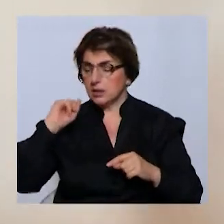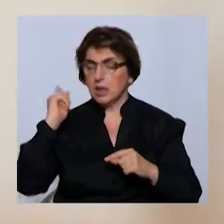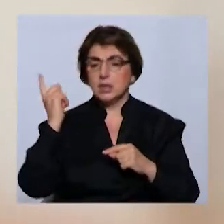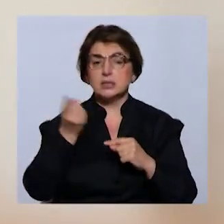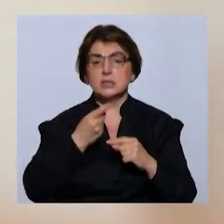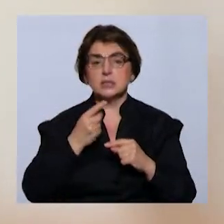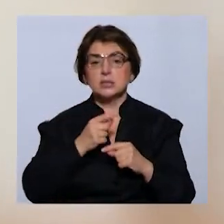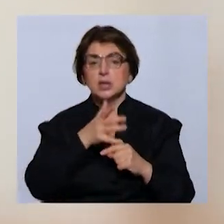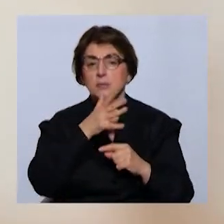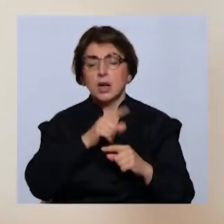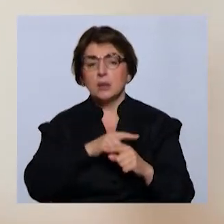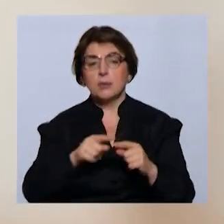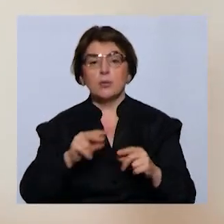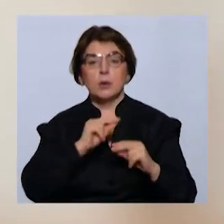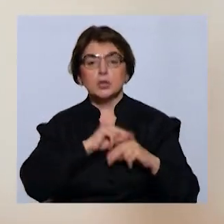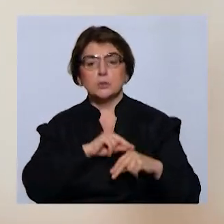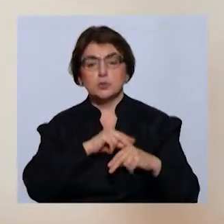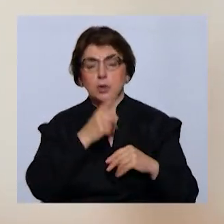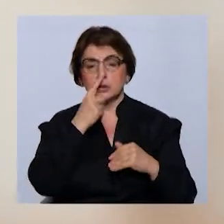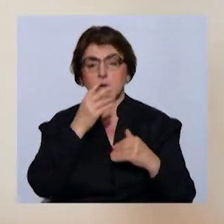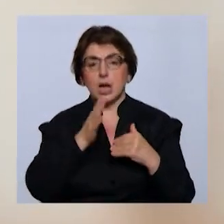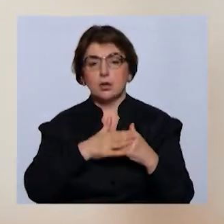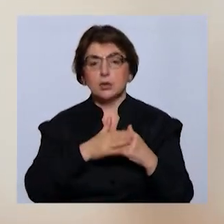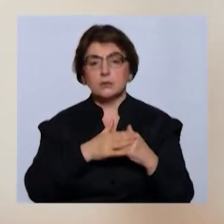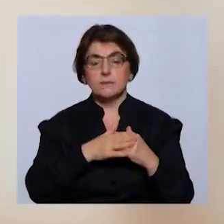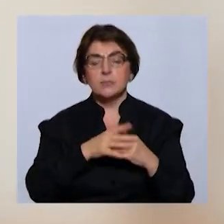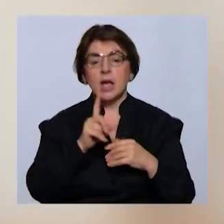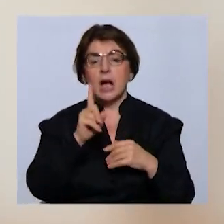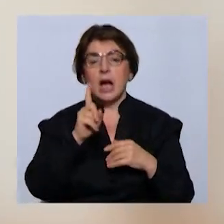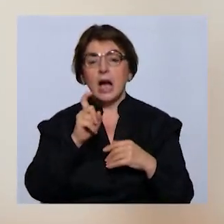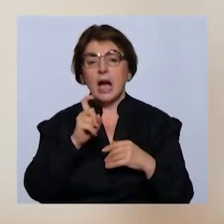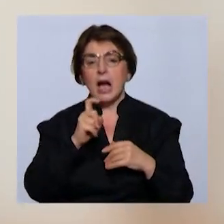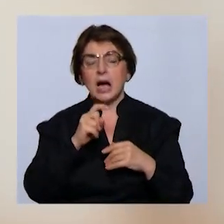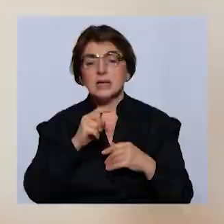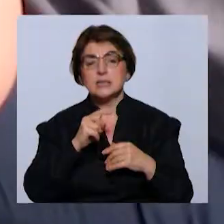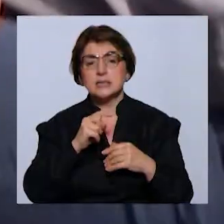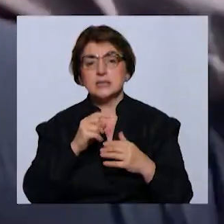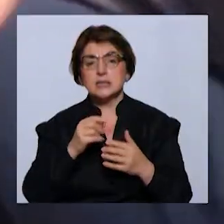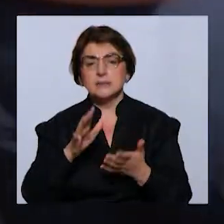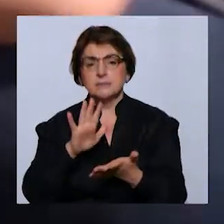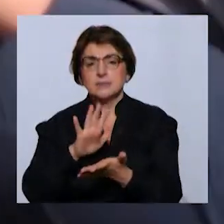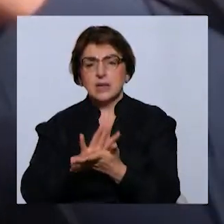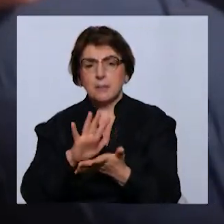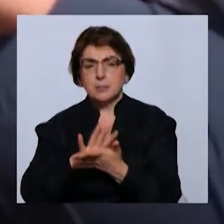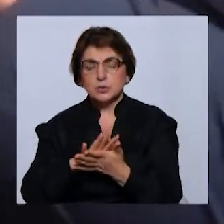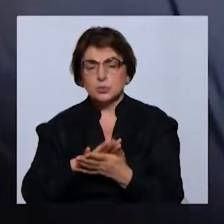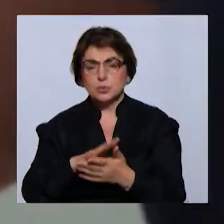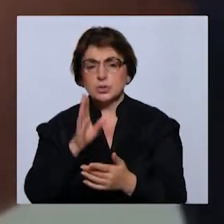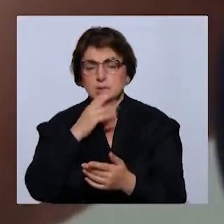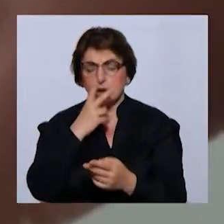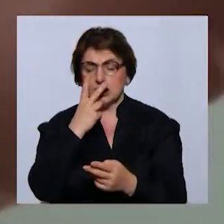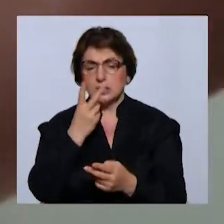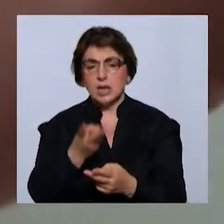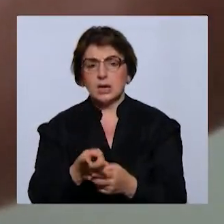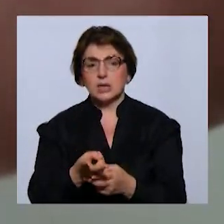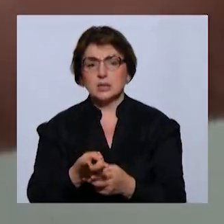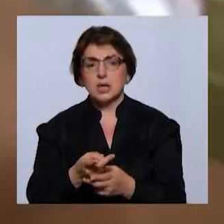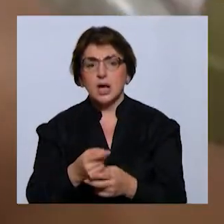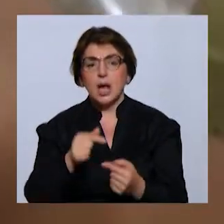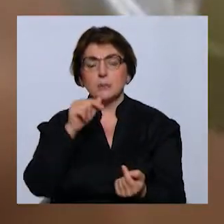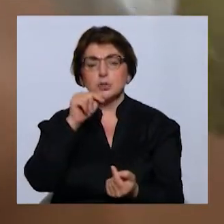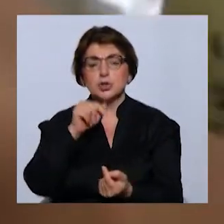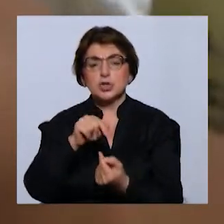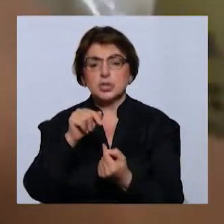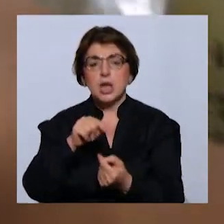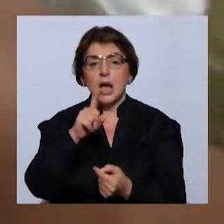განმავლობაში მუშაობდნენ. დაახლოებით 100 დაბინძურებული წყარო მოინახულეს ტაივანის და შესაბამისად აი